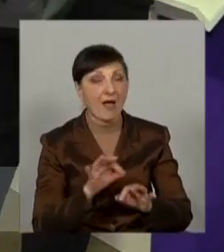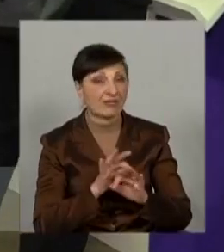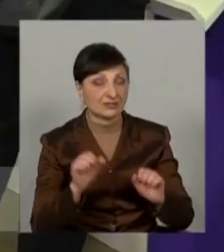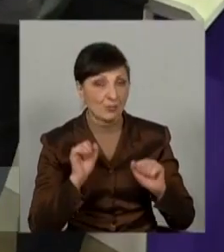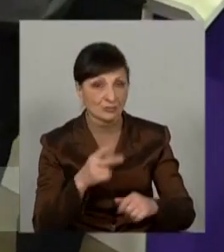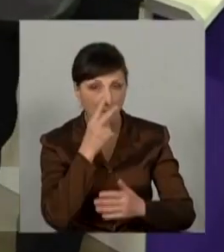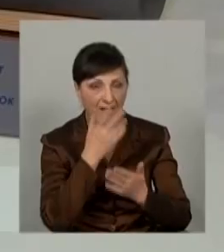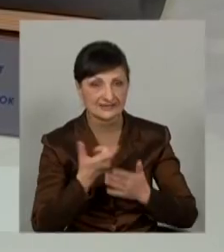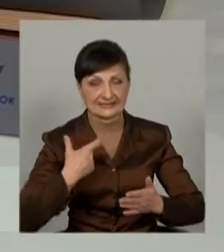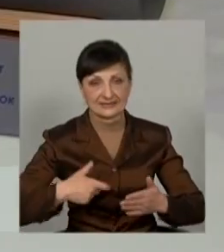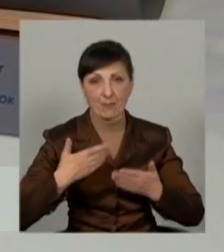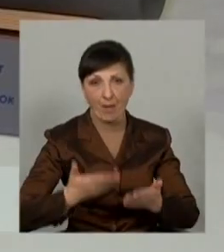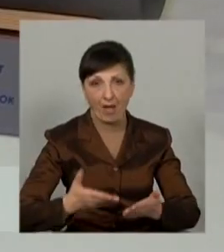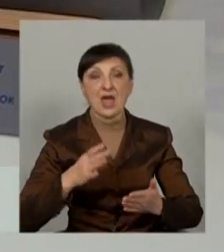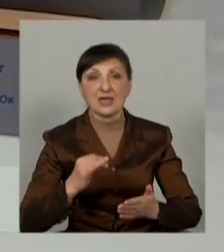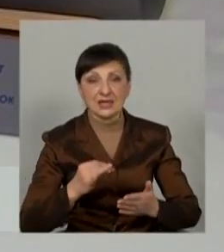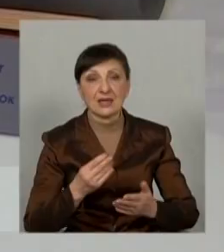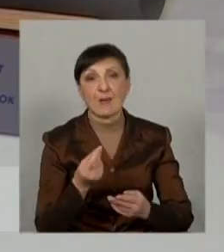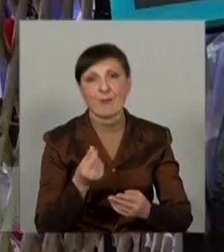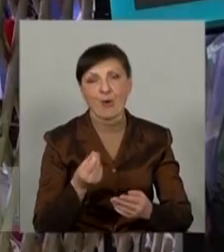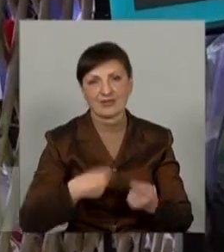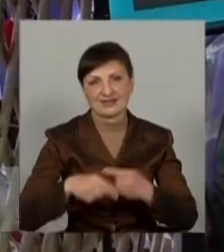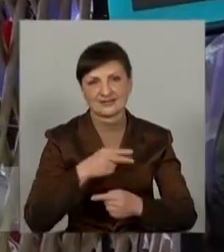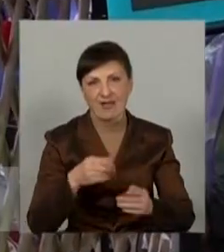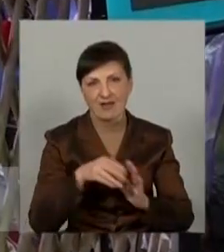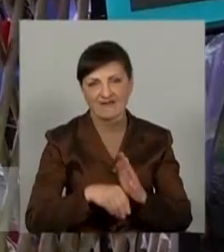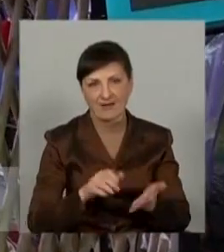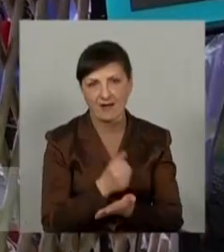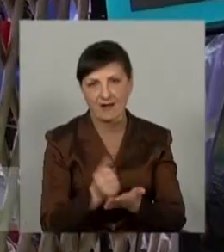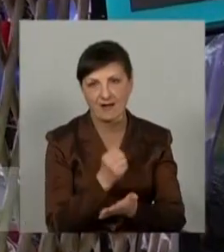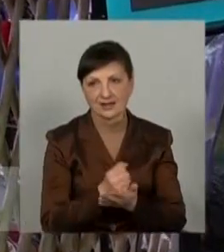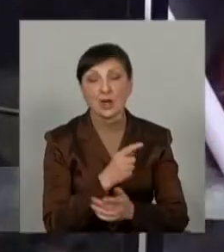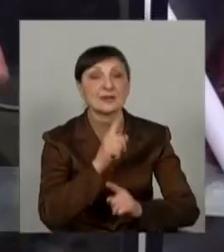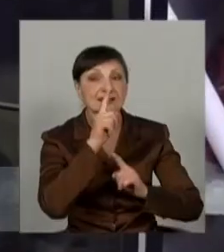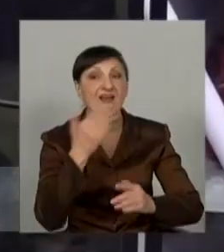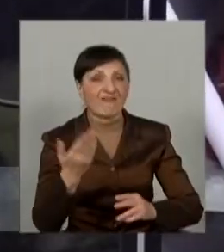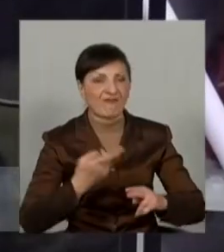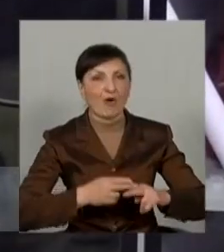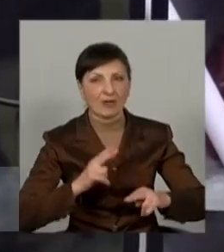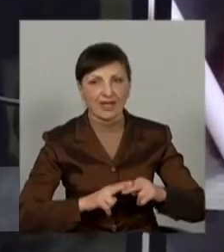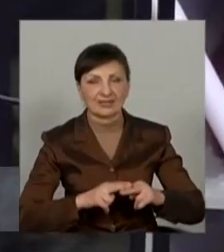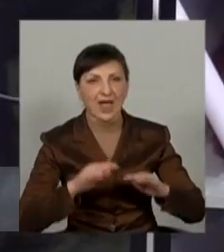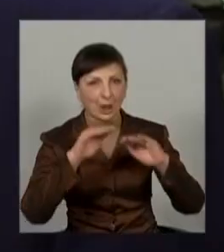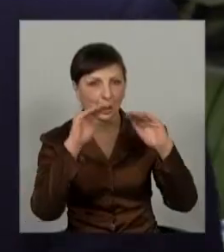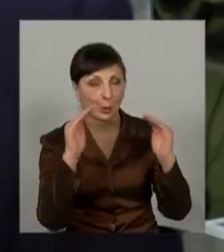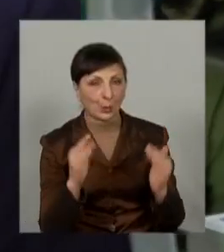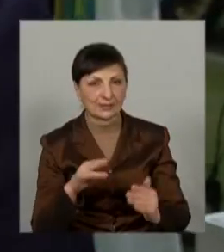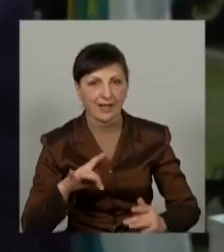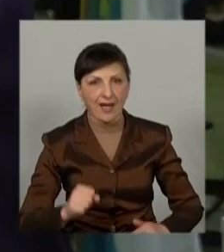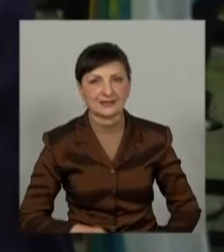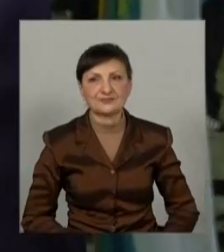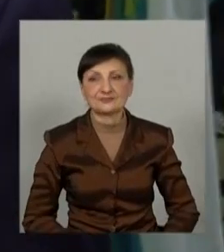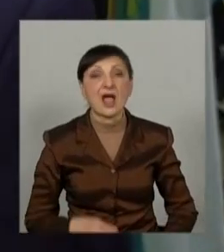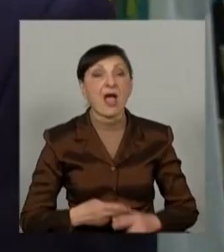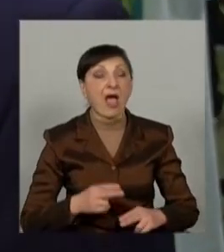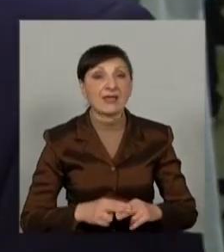в цифровом сообществе и заодно монетизировать детище. Ну а изюминкой события стала вот эта диджитал-юрта. Это